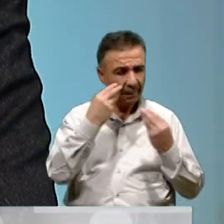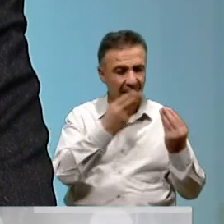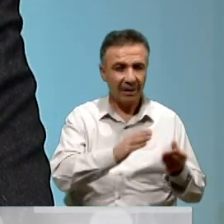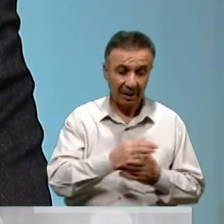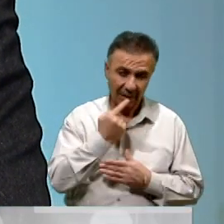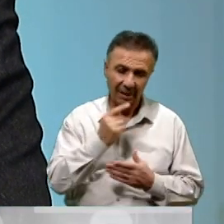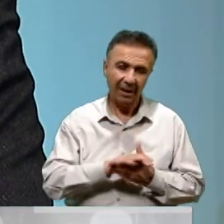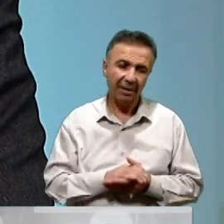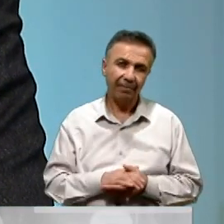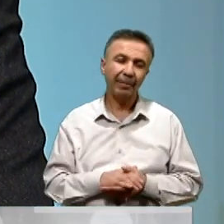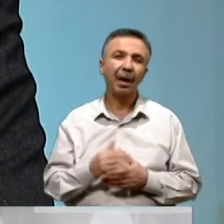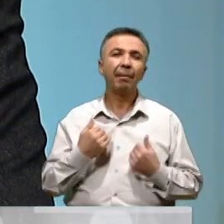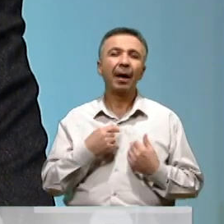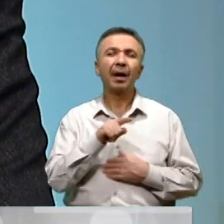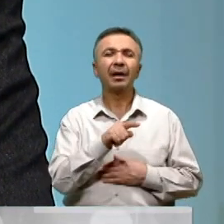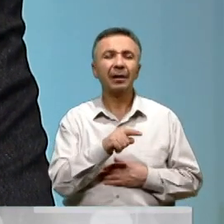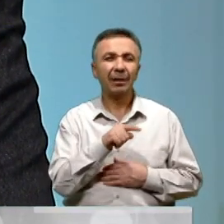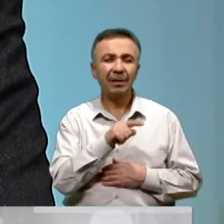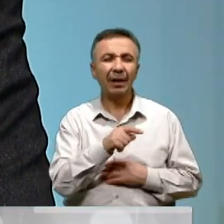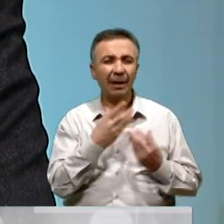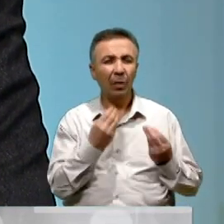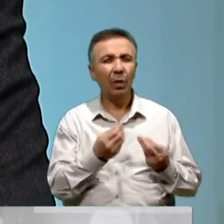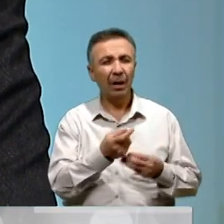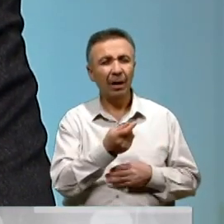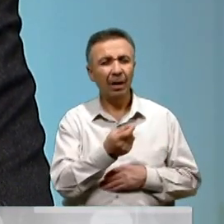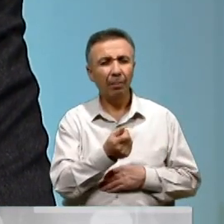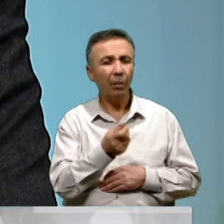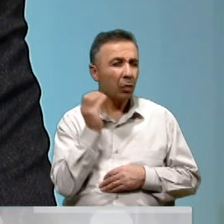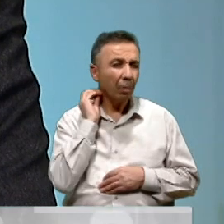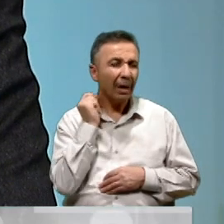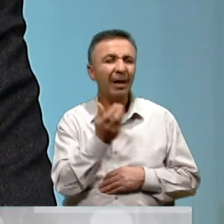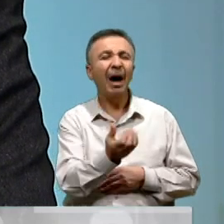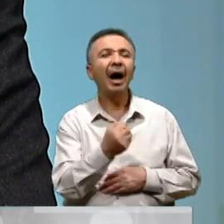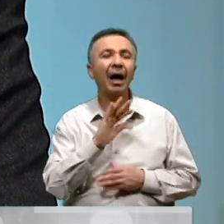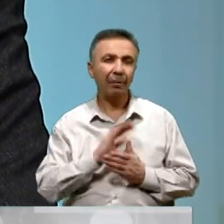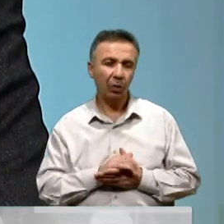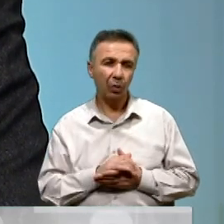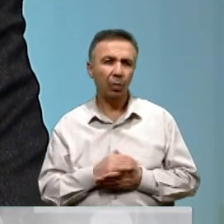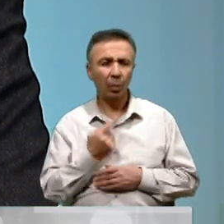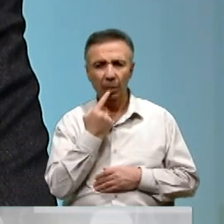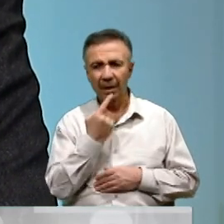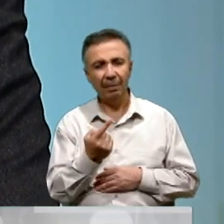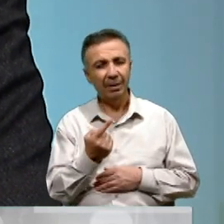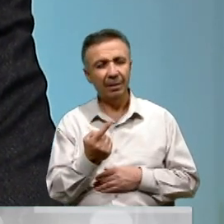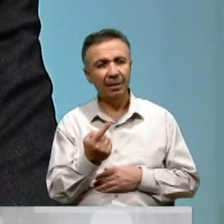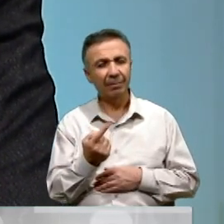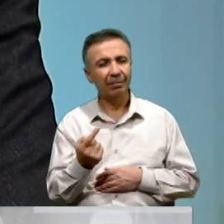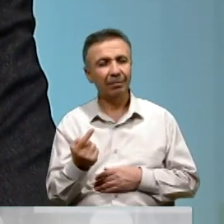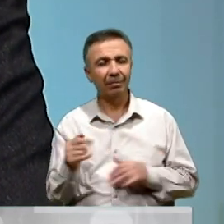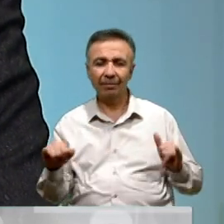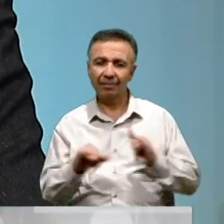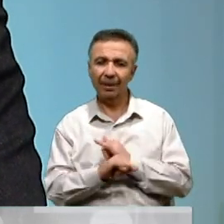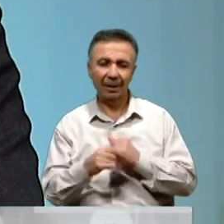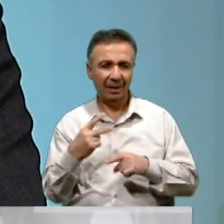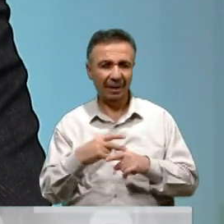söyleyecek. Yani ben artık senden olan alacağımı almıyorum. Demesi yeterli. Diyecek. Bir dördüncü